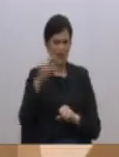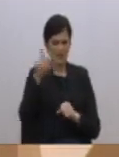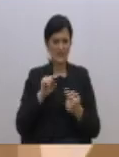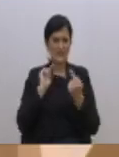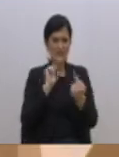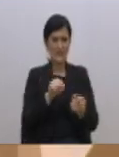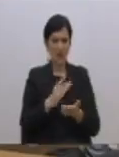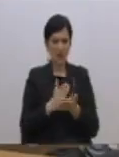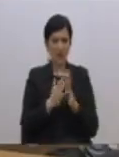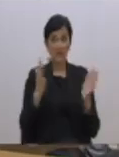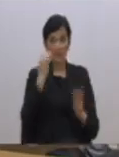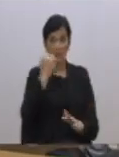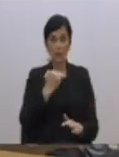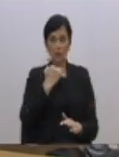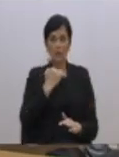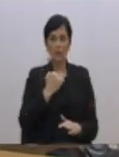დიდი მადლობა.